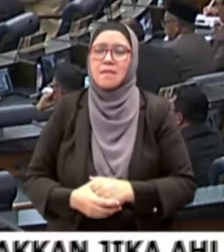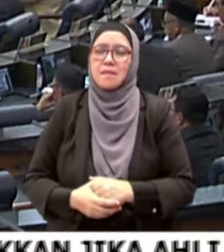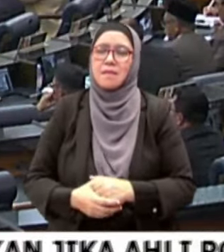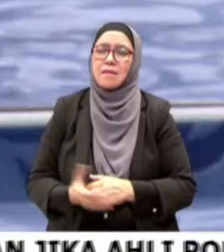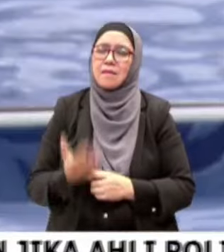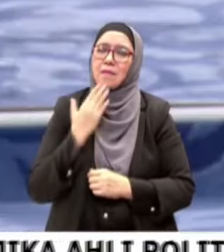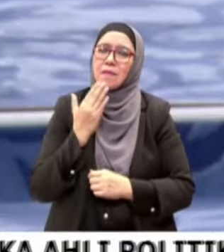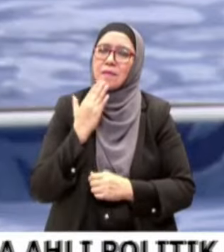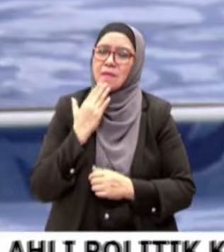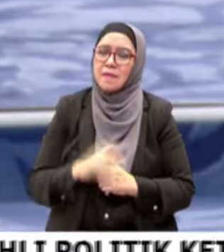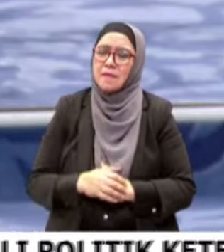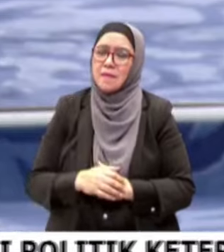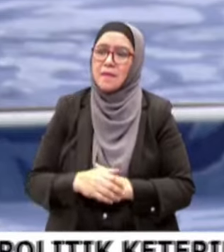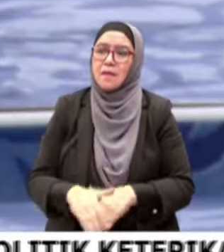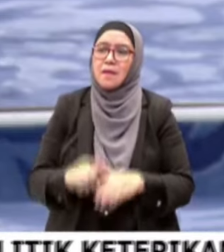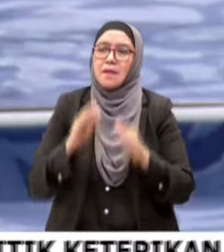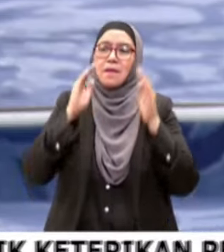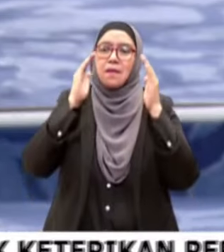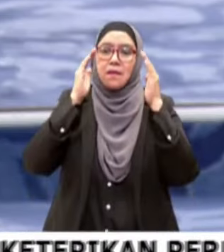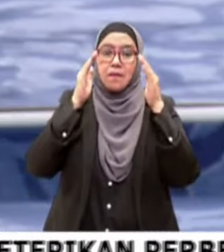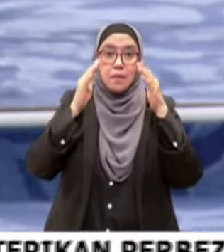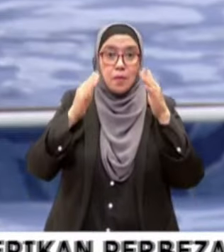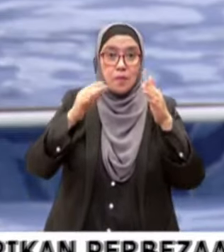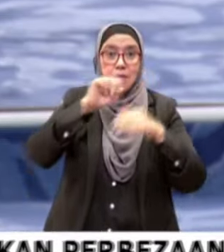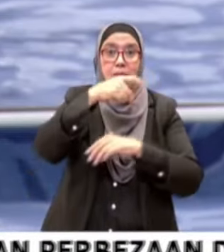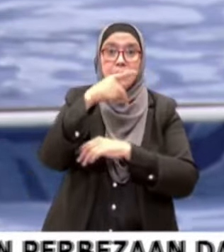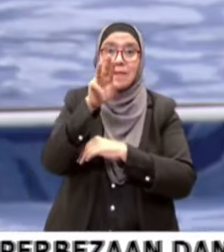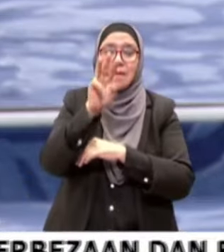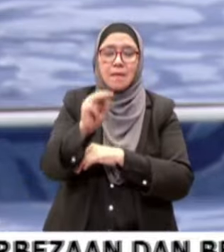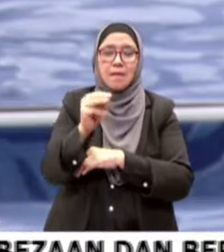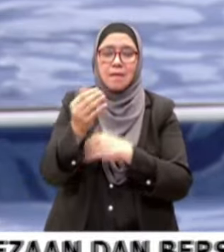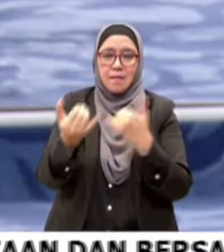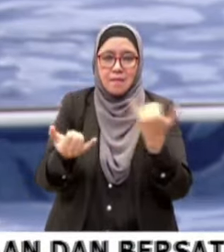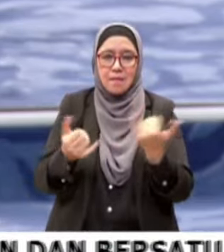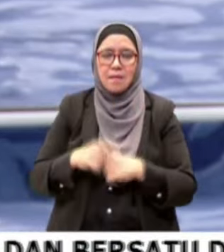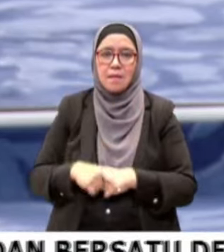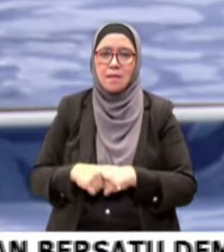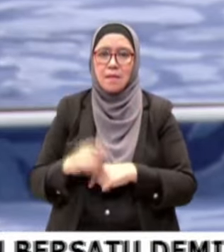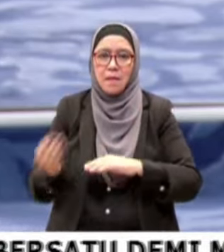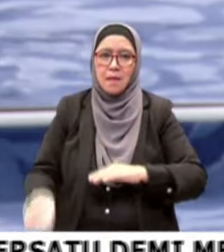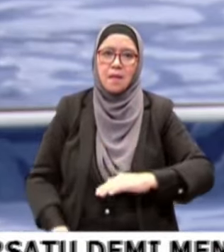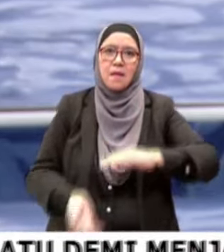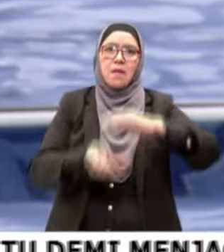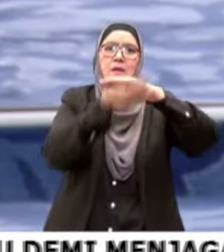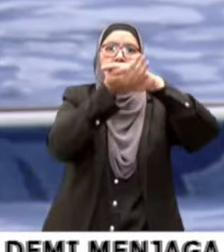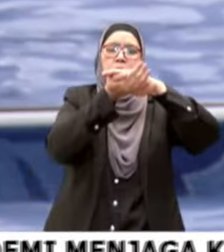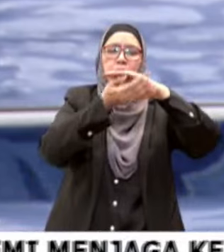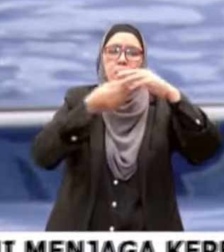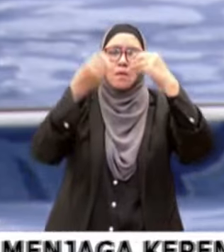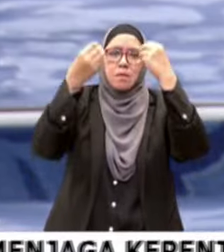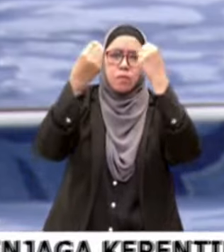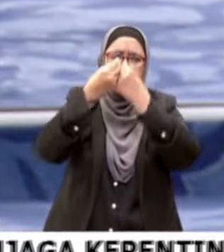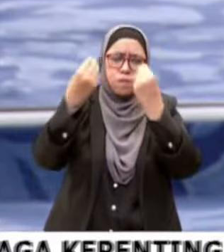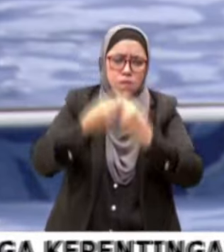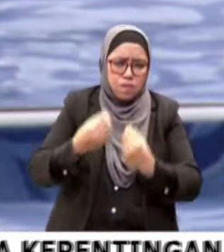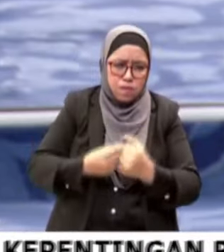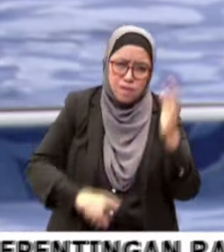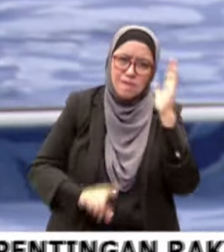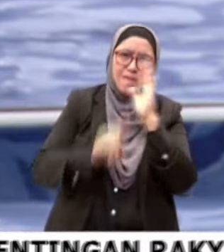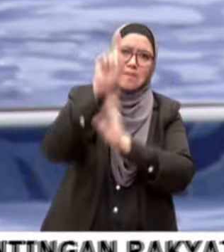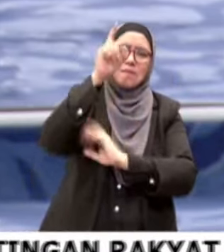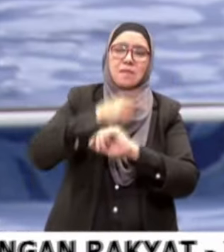perempuan SPR m sekarang ialah rasuah yang berskala besar karena kalau dulu terlalu banyak